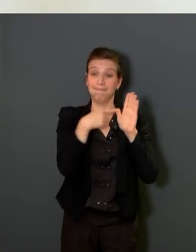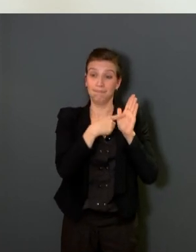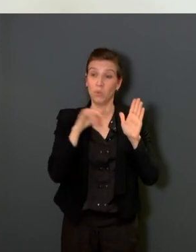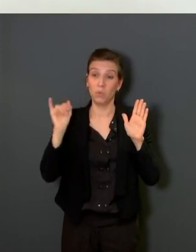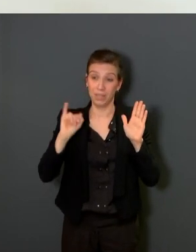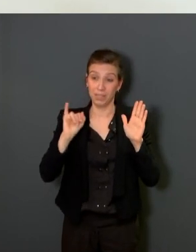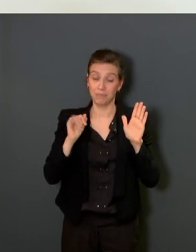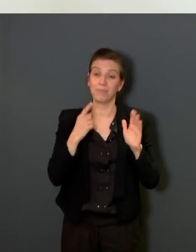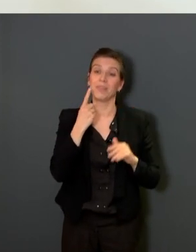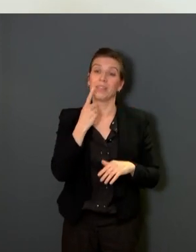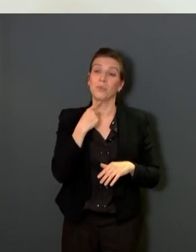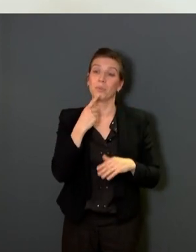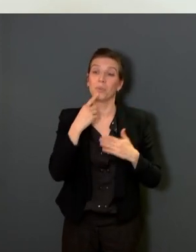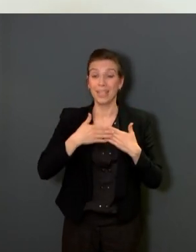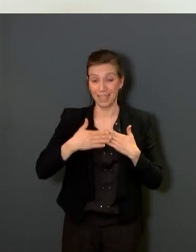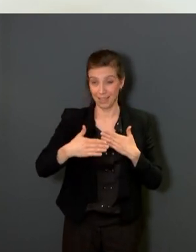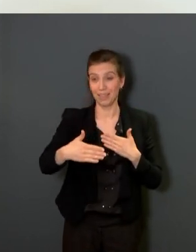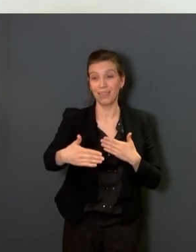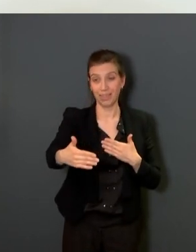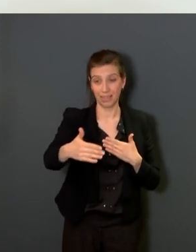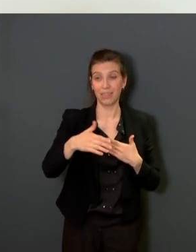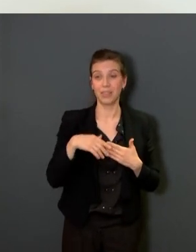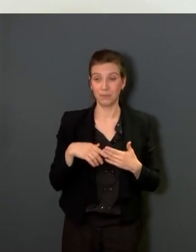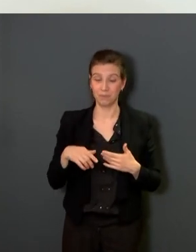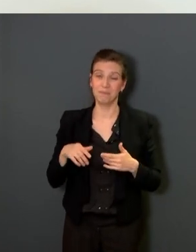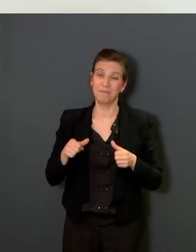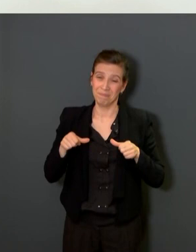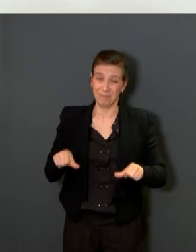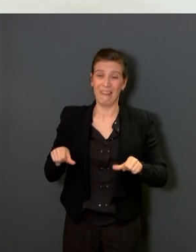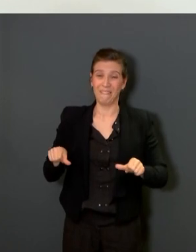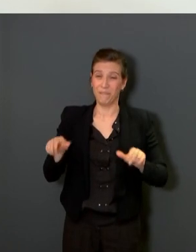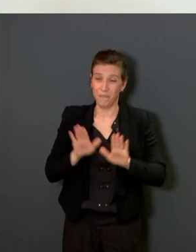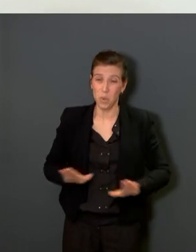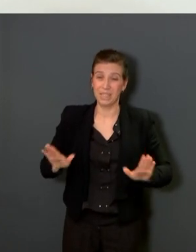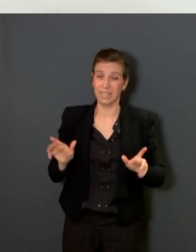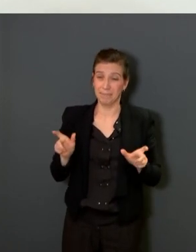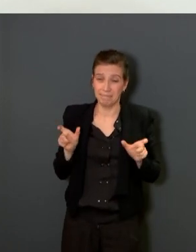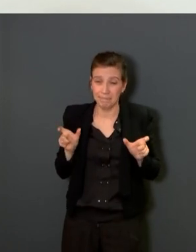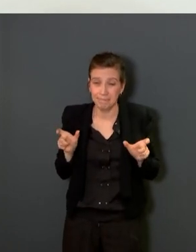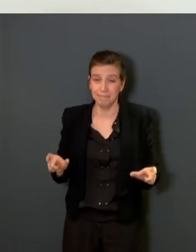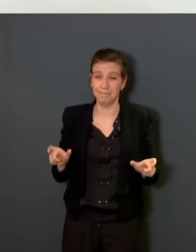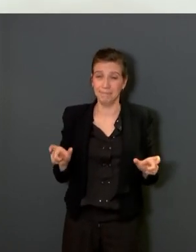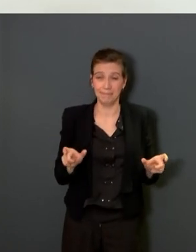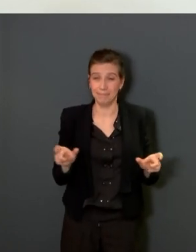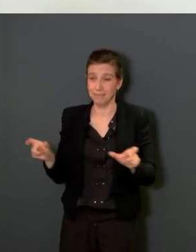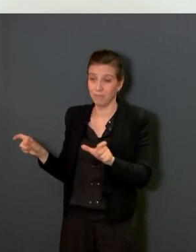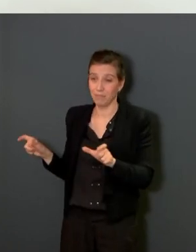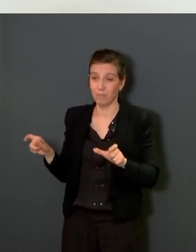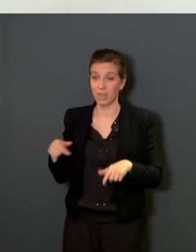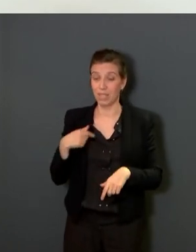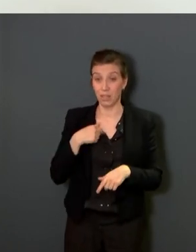weken extra voorzichtig zijn. En ik wil het jullie persoonlijk vragen.